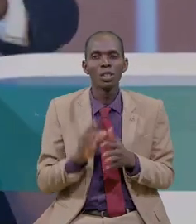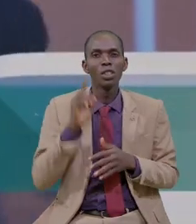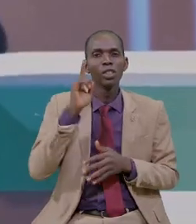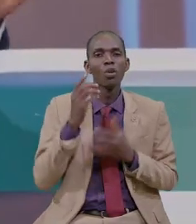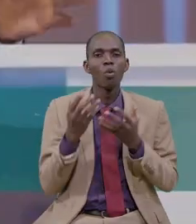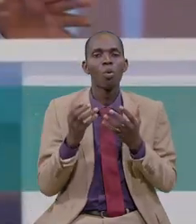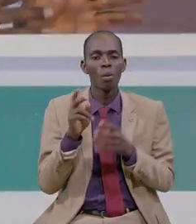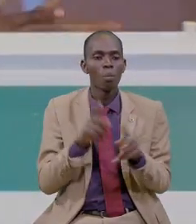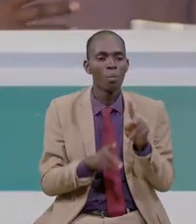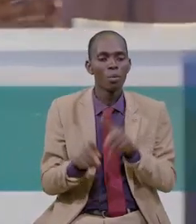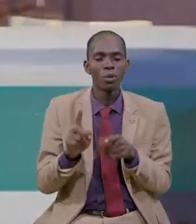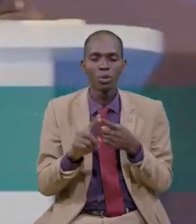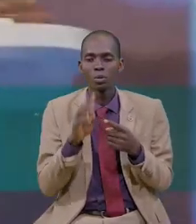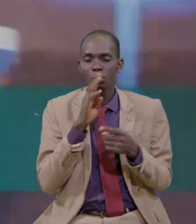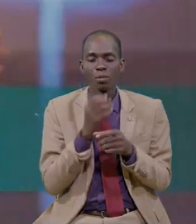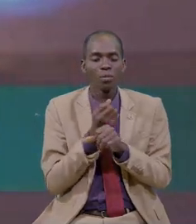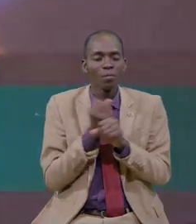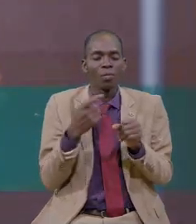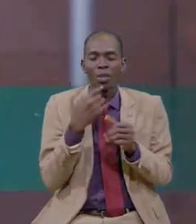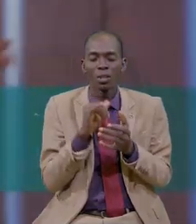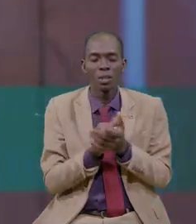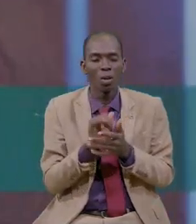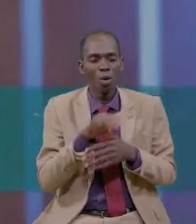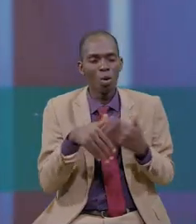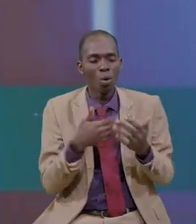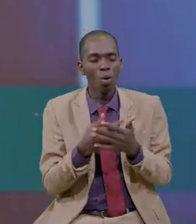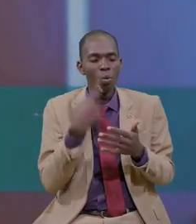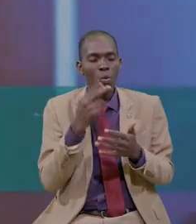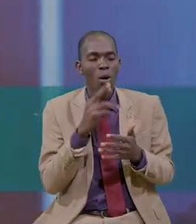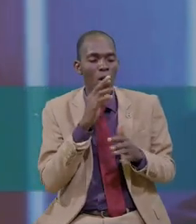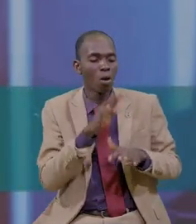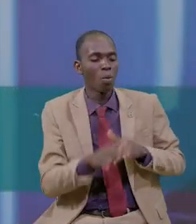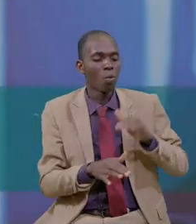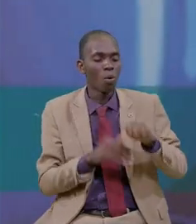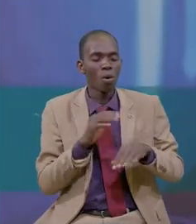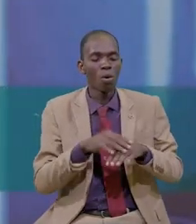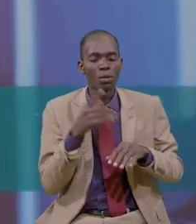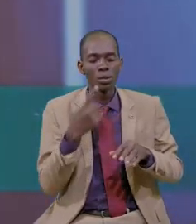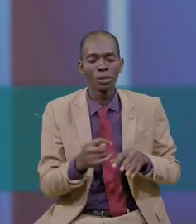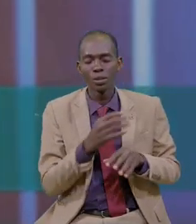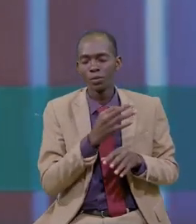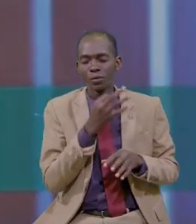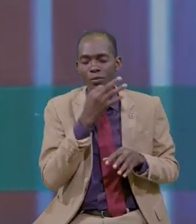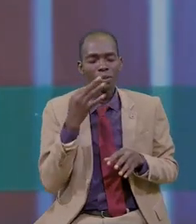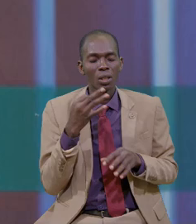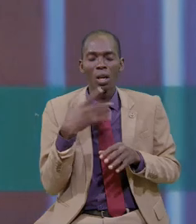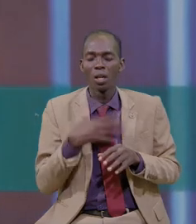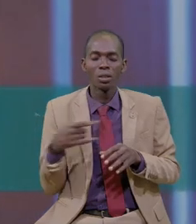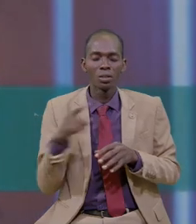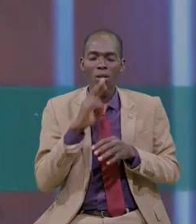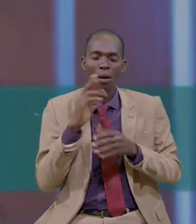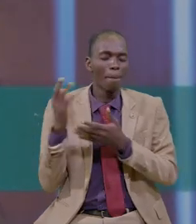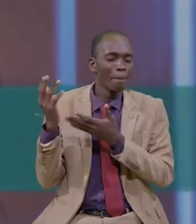il veut qu'ils soient sauvés. Et dit que ceux qui travaillent dans le champ et qui amassent